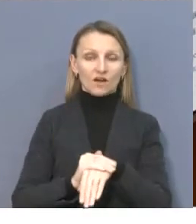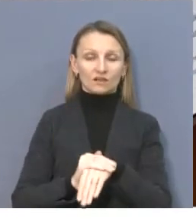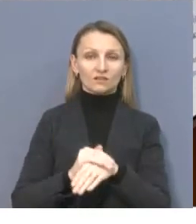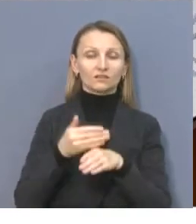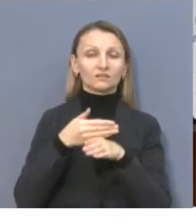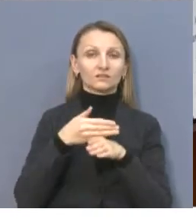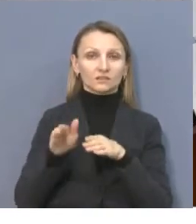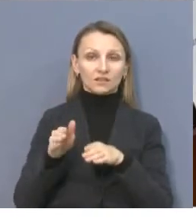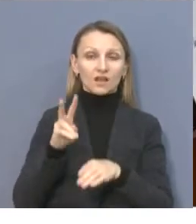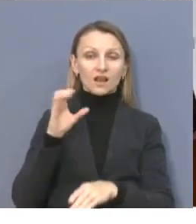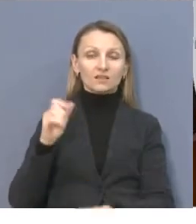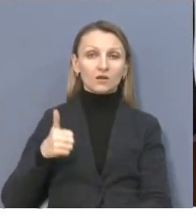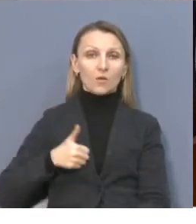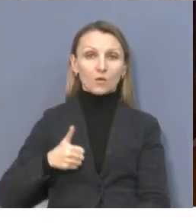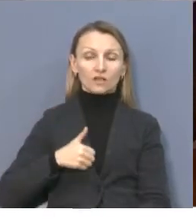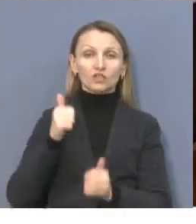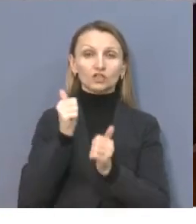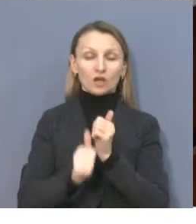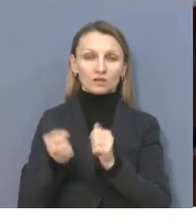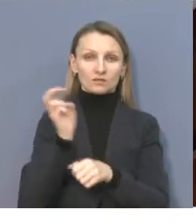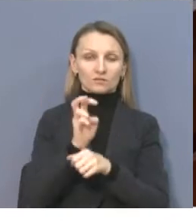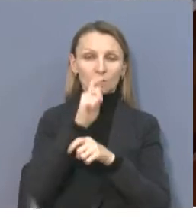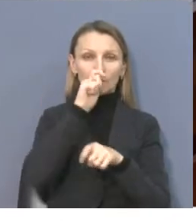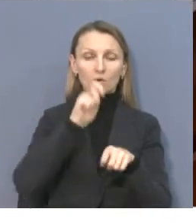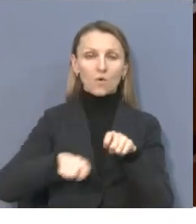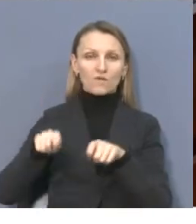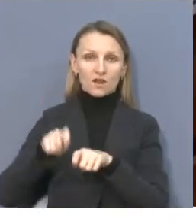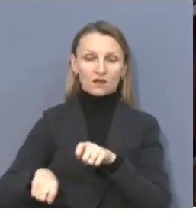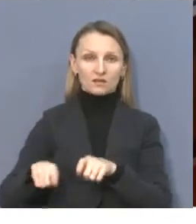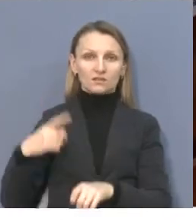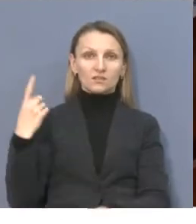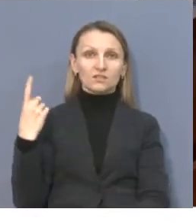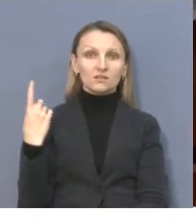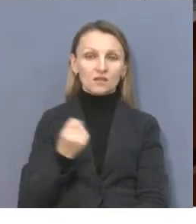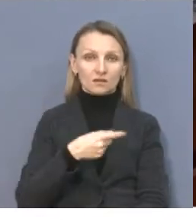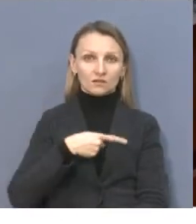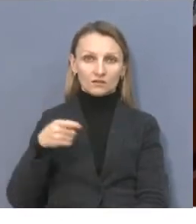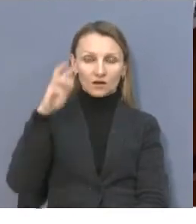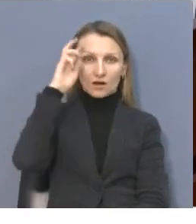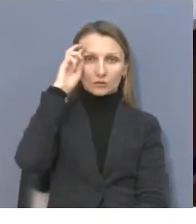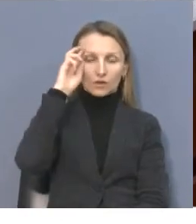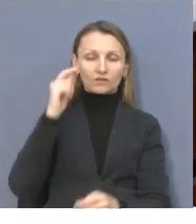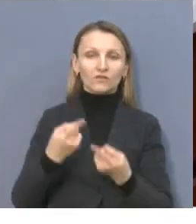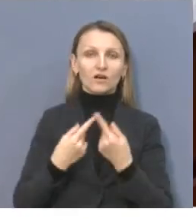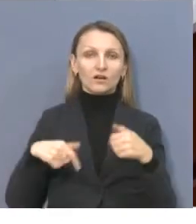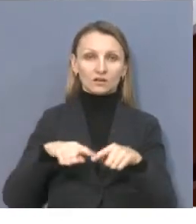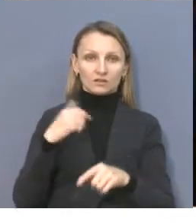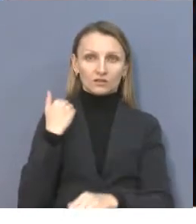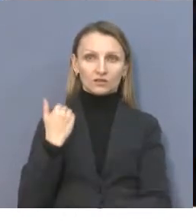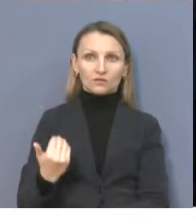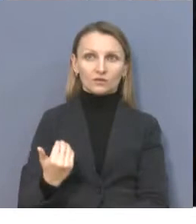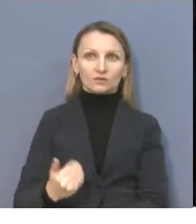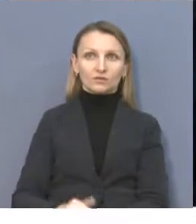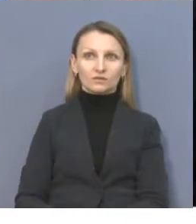ханами частыми проектами которые родиться неделями именно государством утяжеление учреждения по сбору